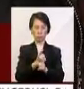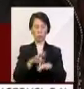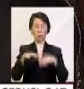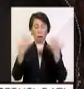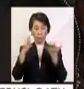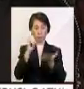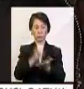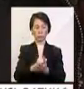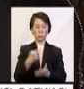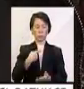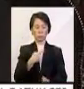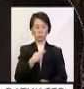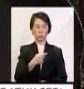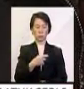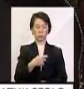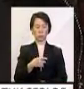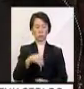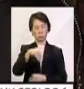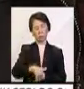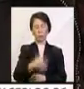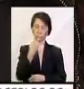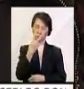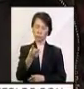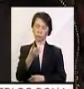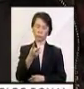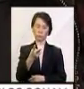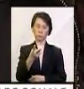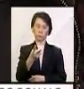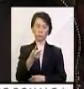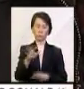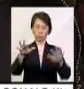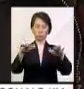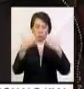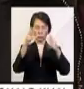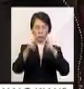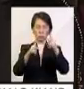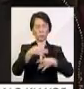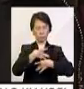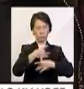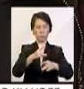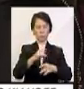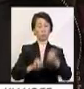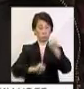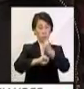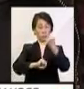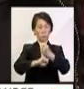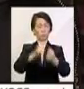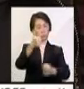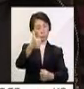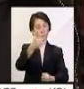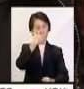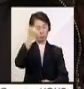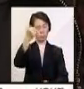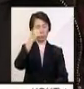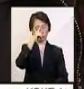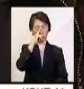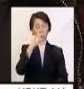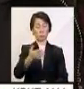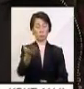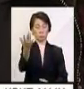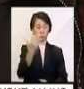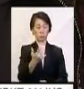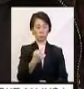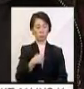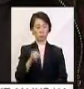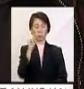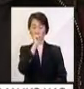tu kita malam tadi kita nampak penonton ataupun peminat kita memang support best. Dia approach bila